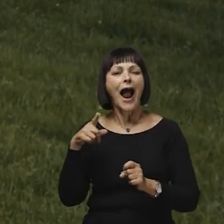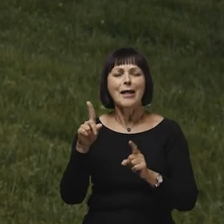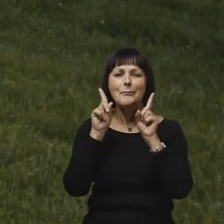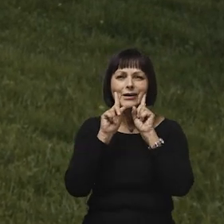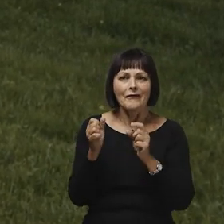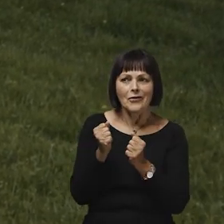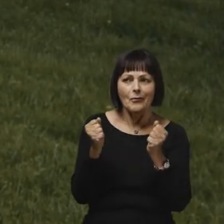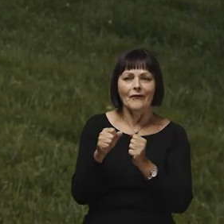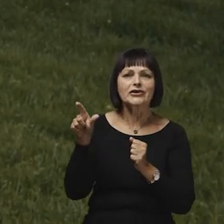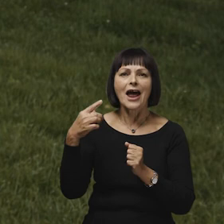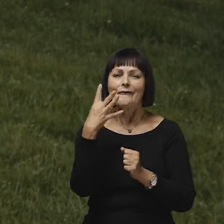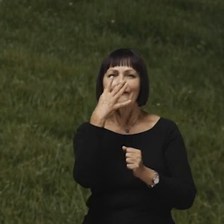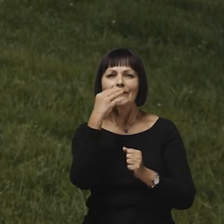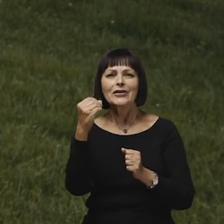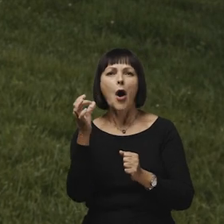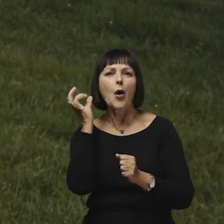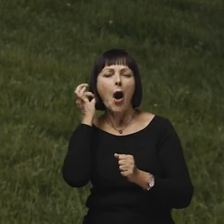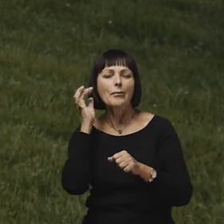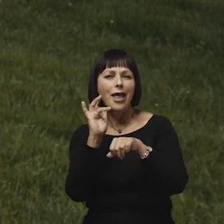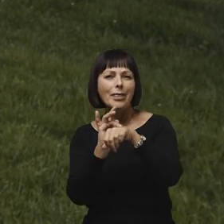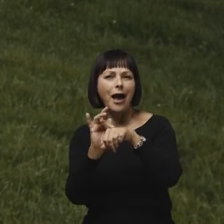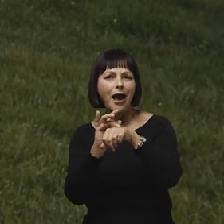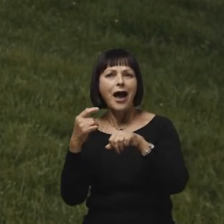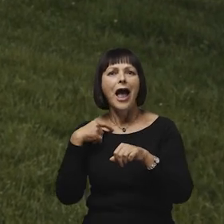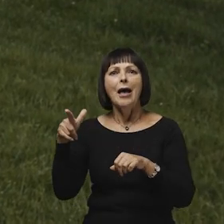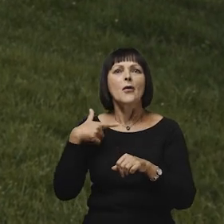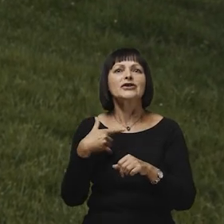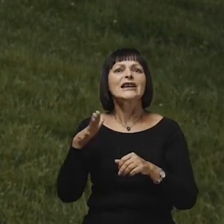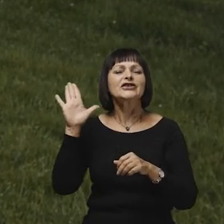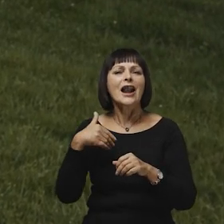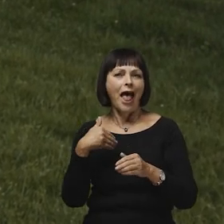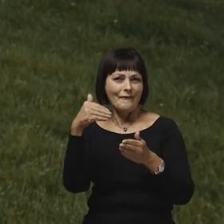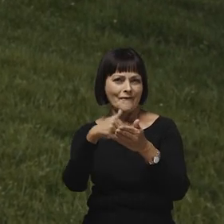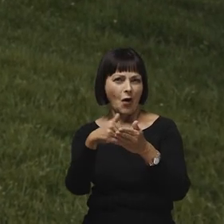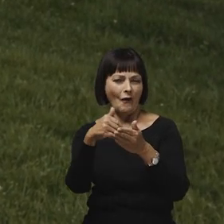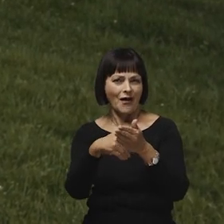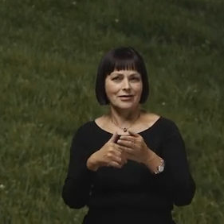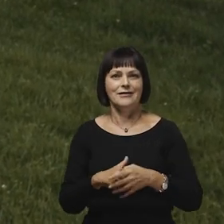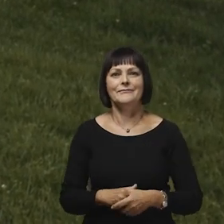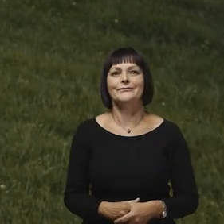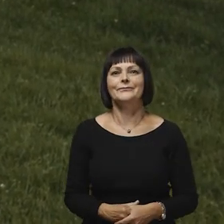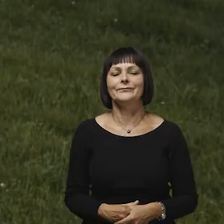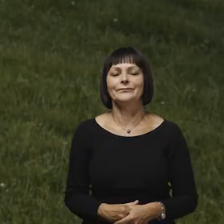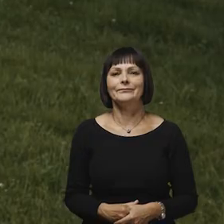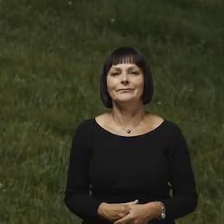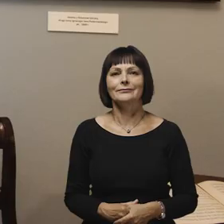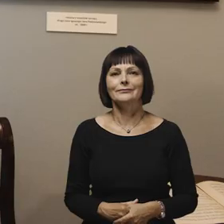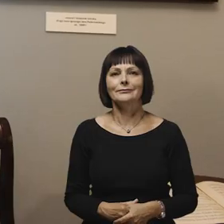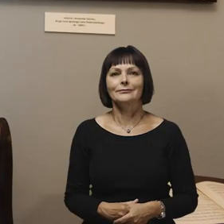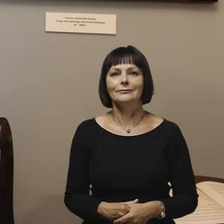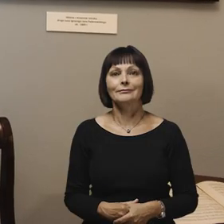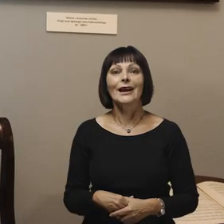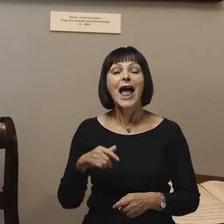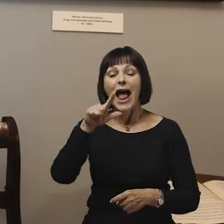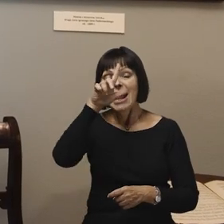się także, że widok skąpo ubranych letniczek mógłby źle wpływać na morale tutejszej społeczności.